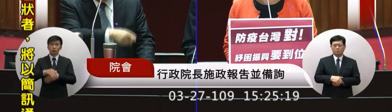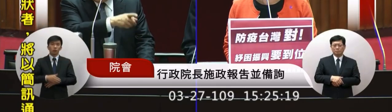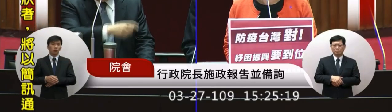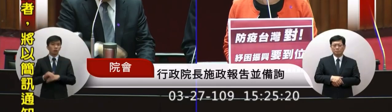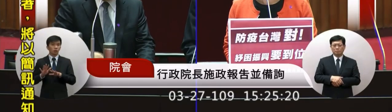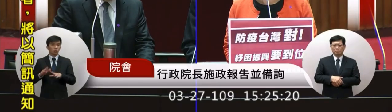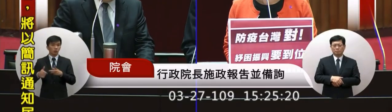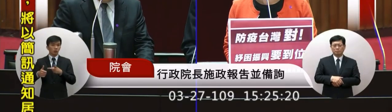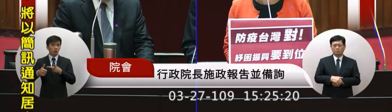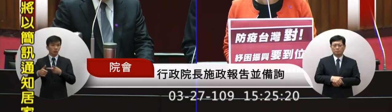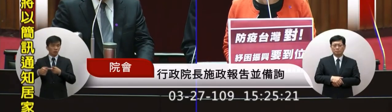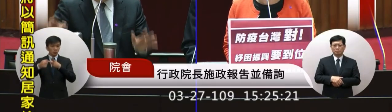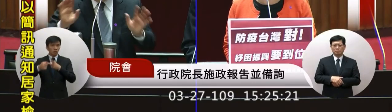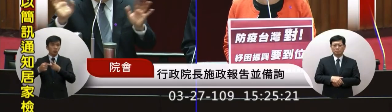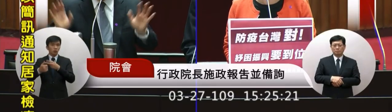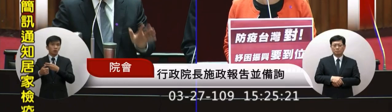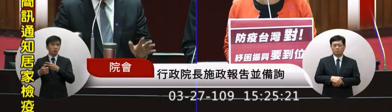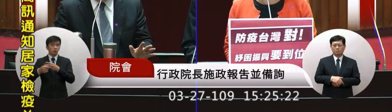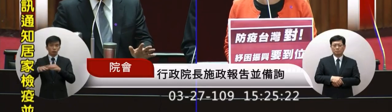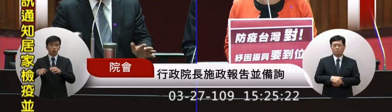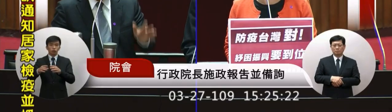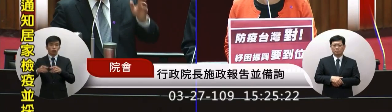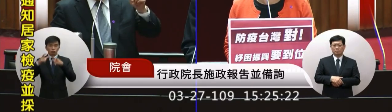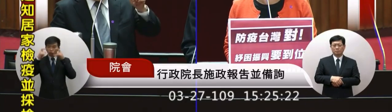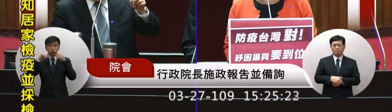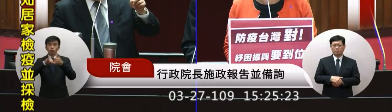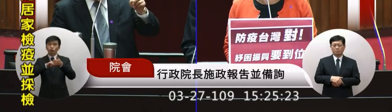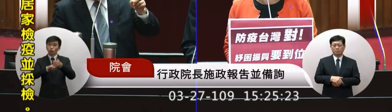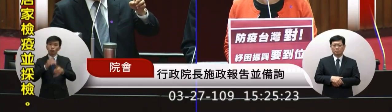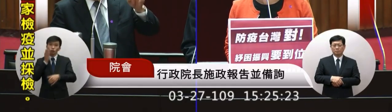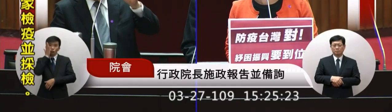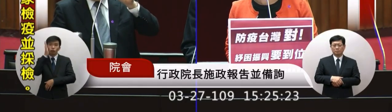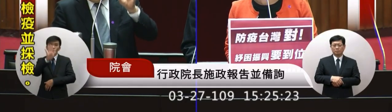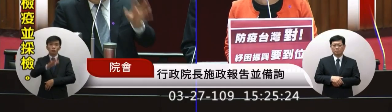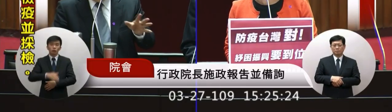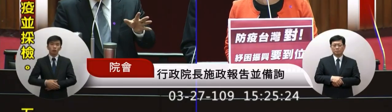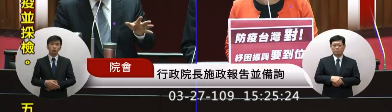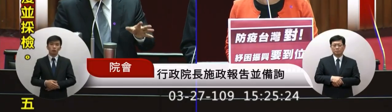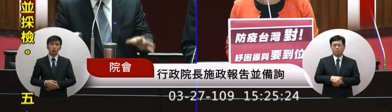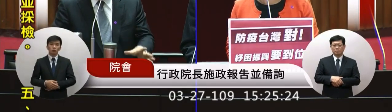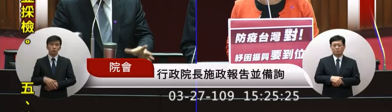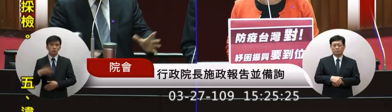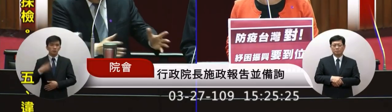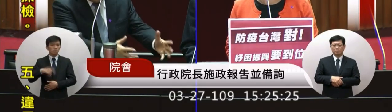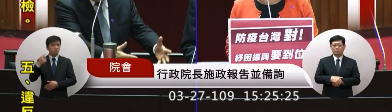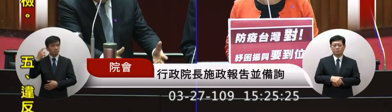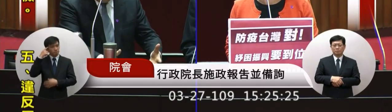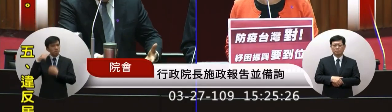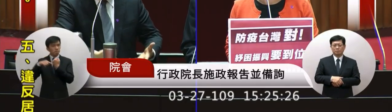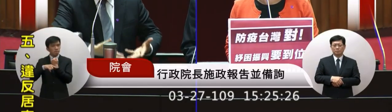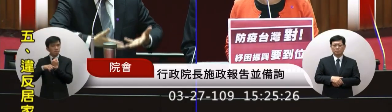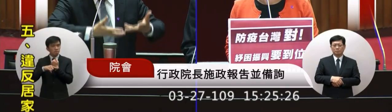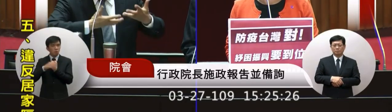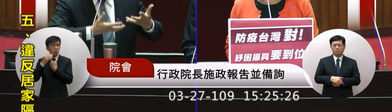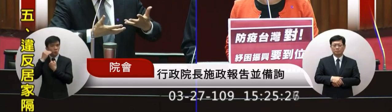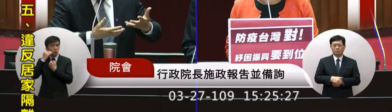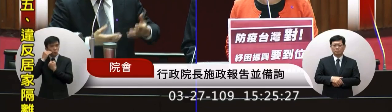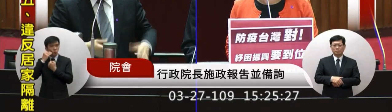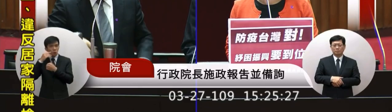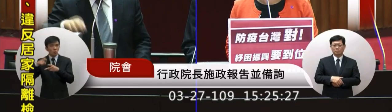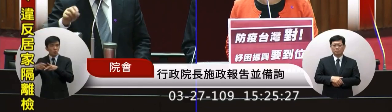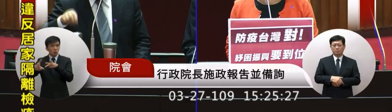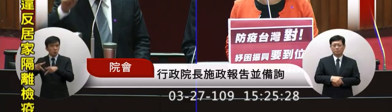哦，给偌顺的呀？即摆给偌顺，阿莲我就是吼，也在想啦，当产能搁较增